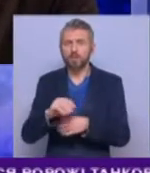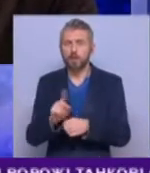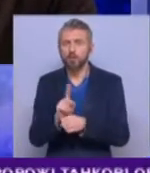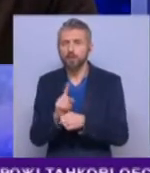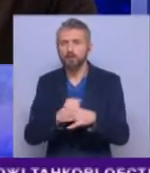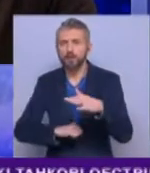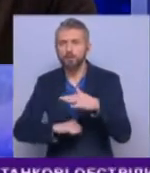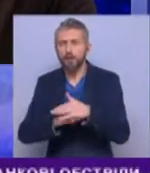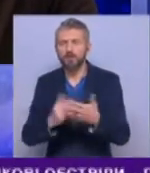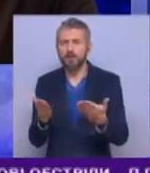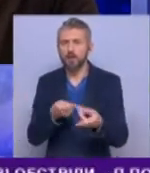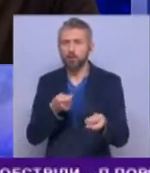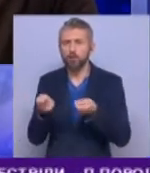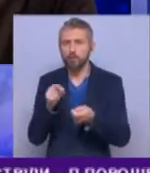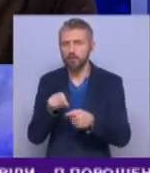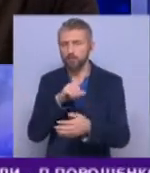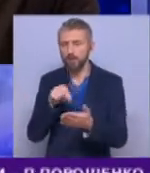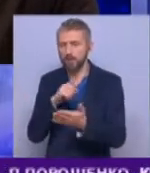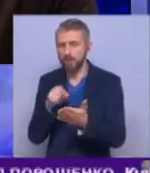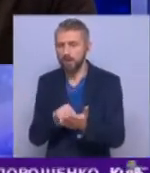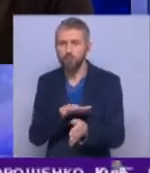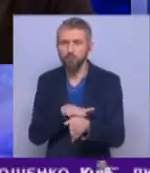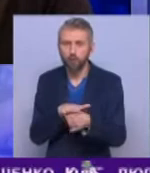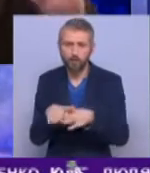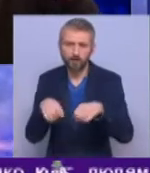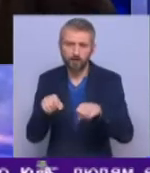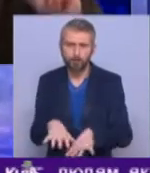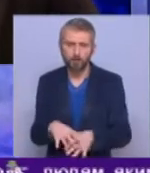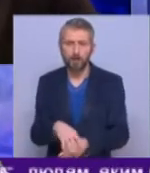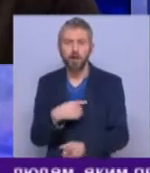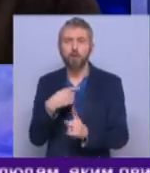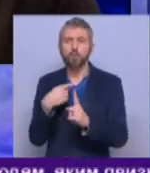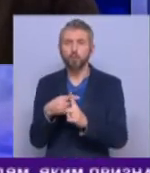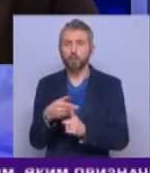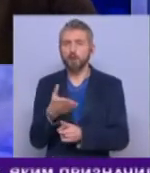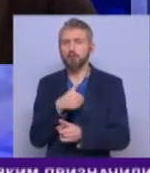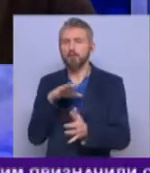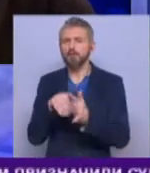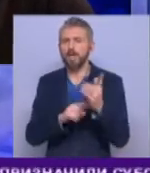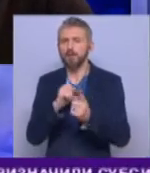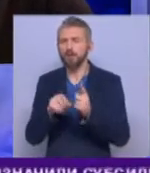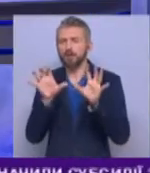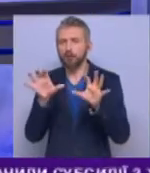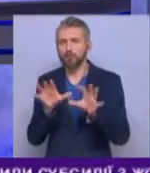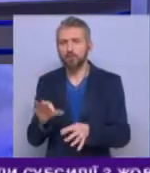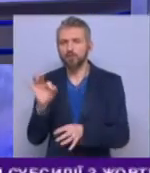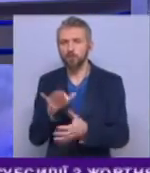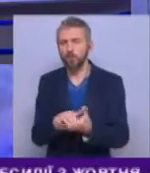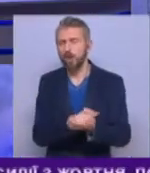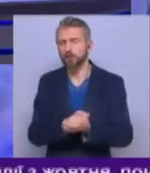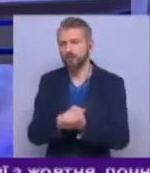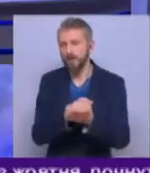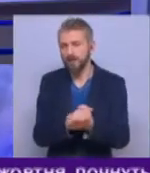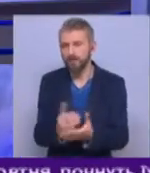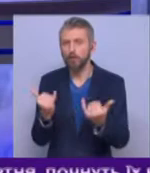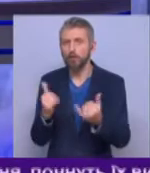нормативна база, яка регулює ці питання, повністю врегульована. Більше того, ми внесли зміни до законодавства щодо асоціацій.